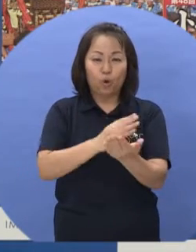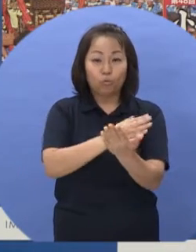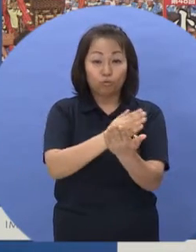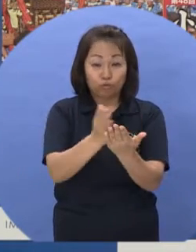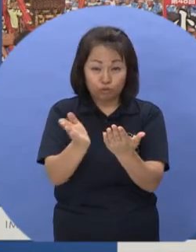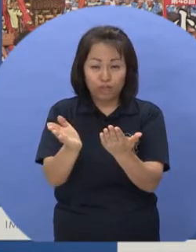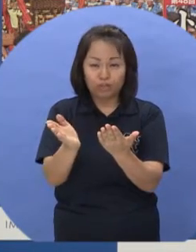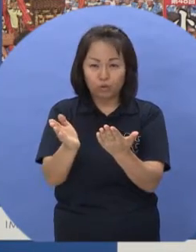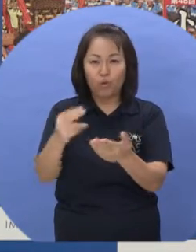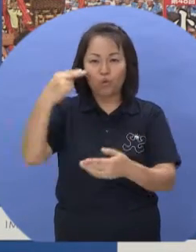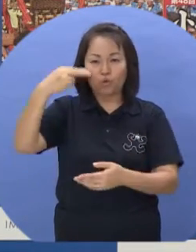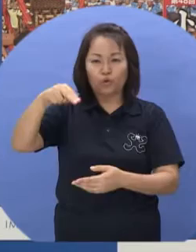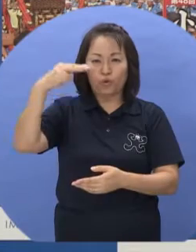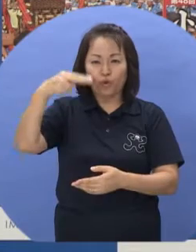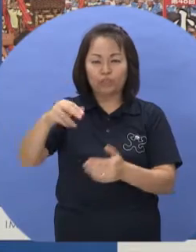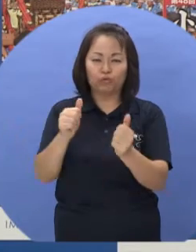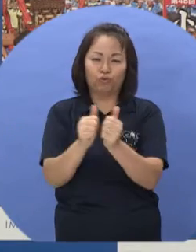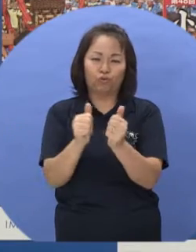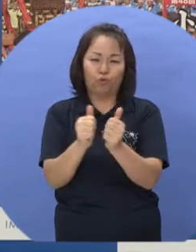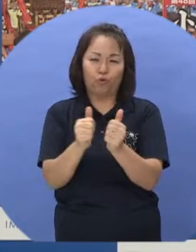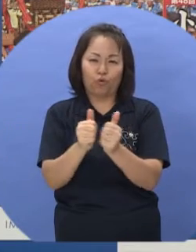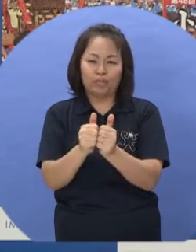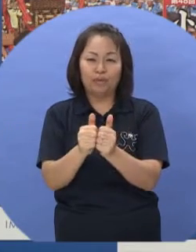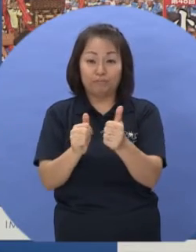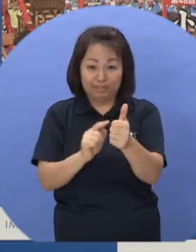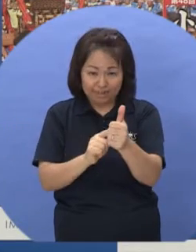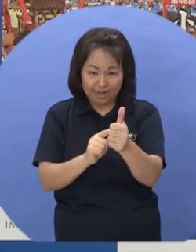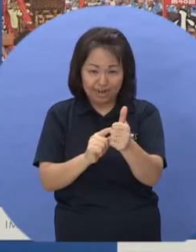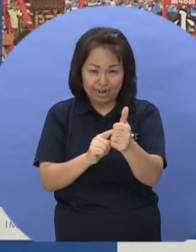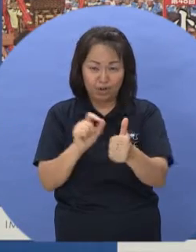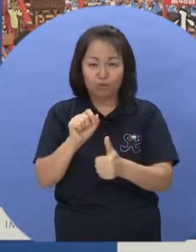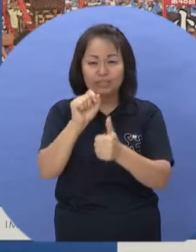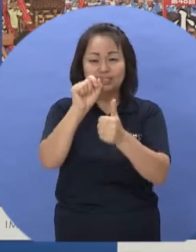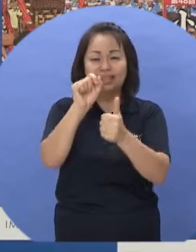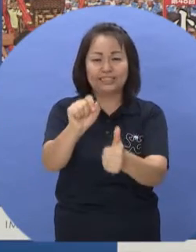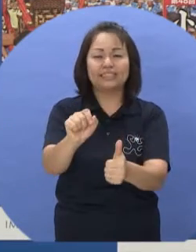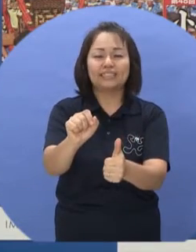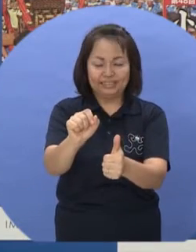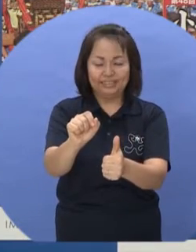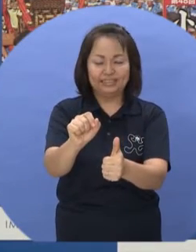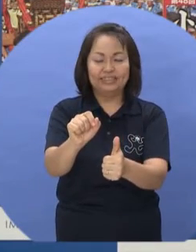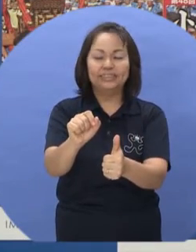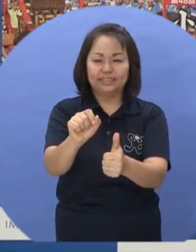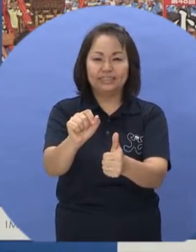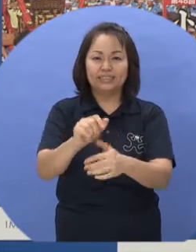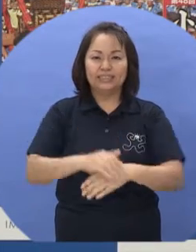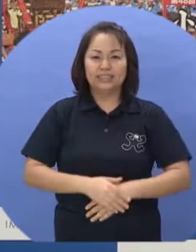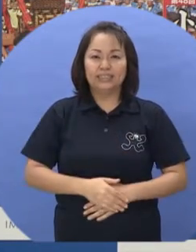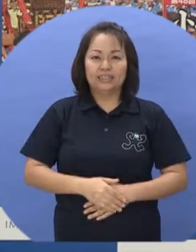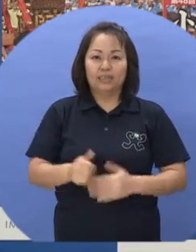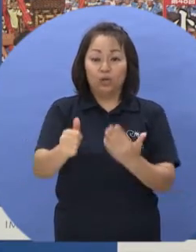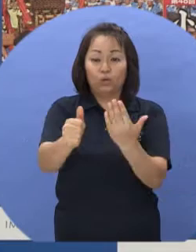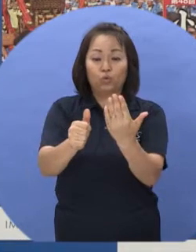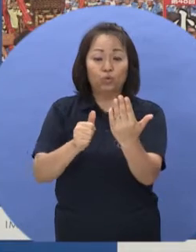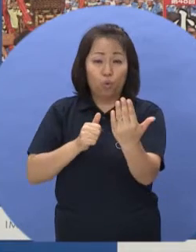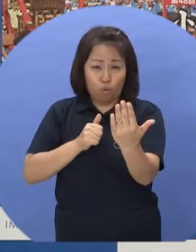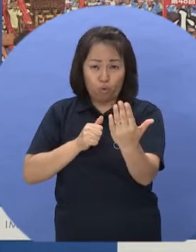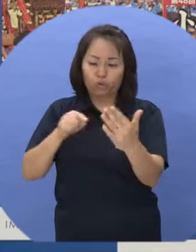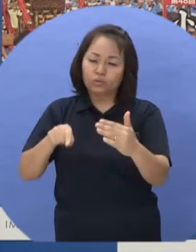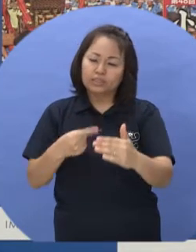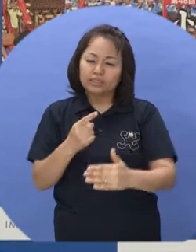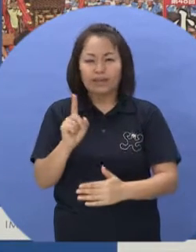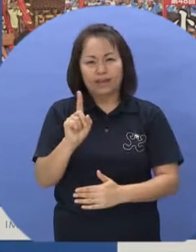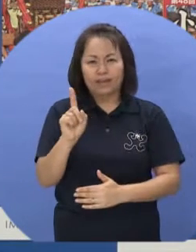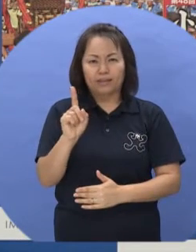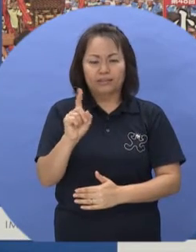バイザーという方を設置配置をしようとするものであります。 不登校のきっかけとしましてはいろんな